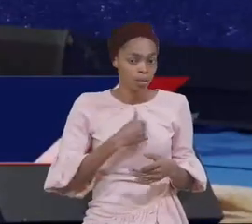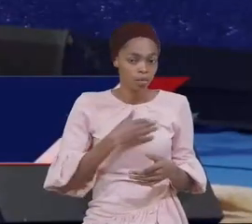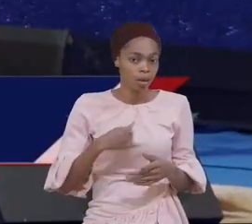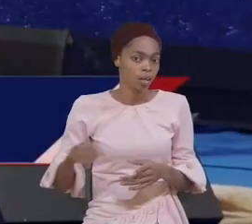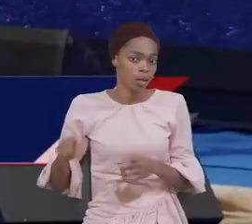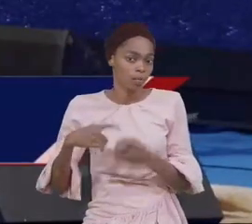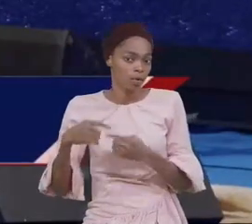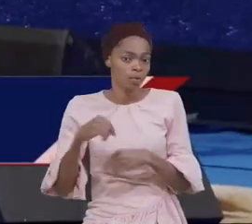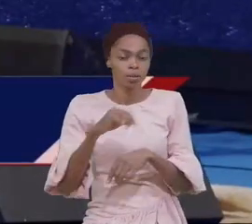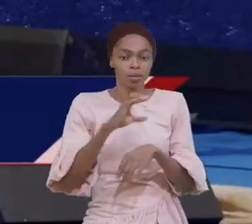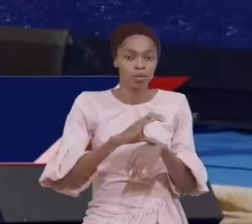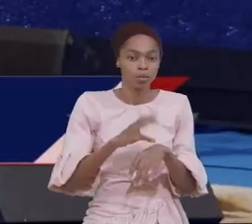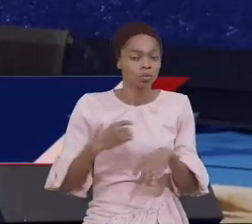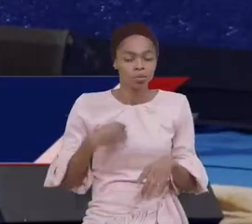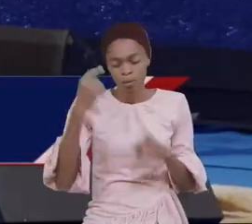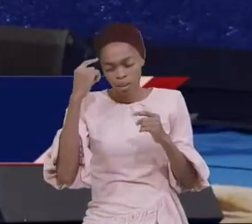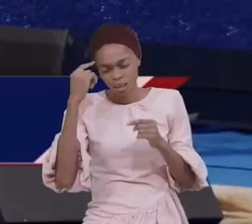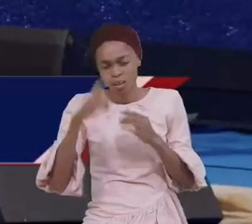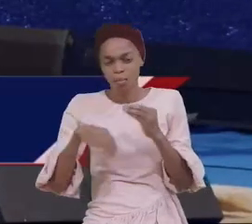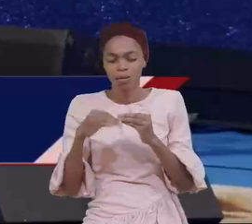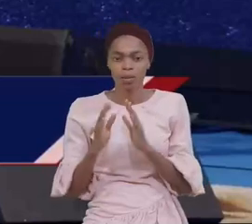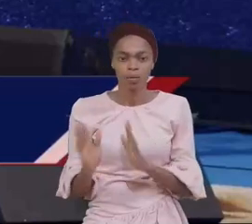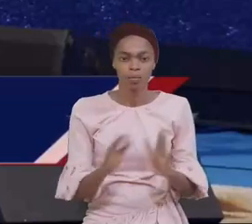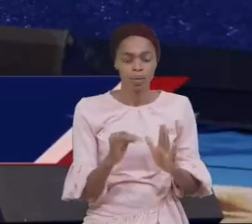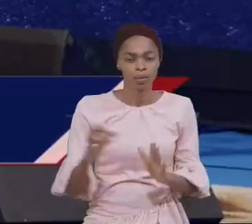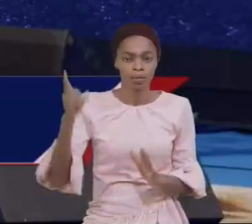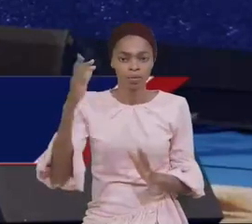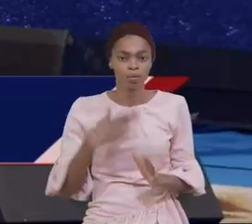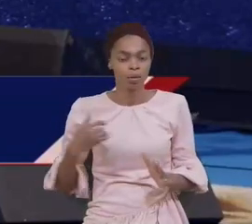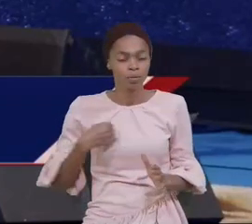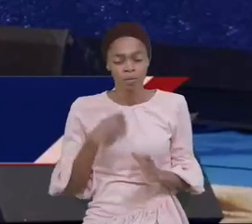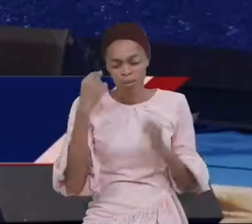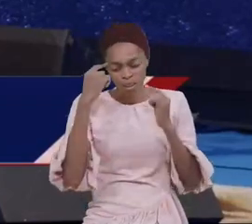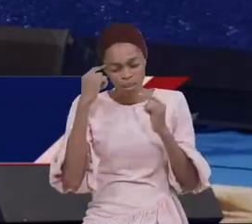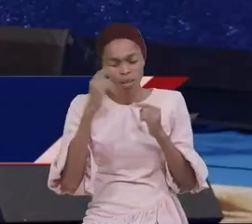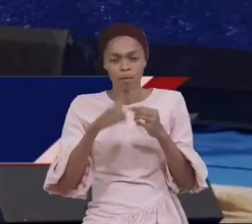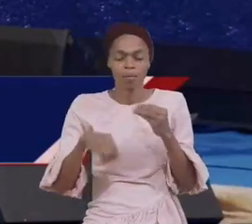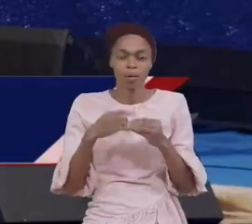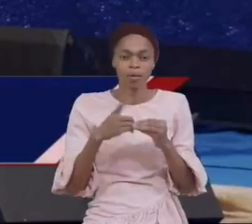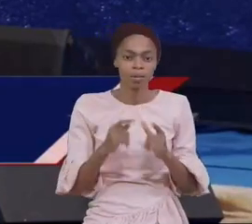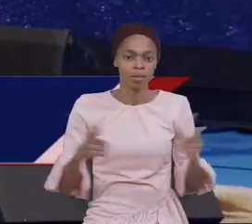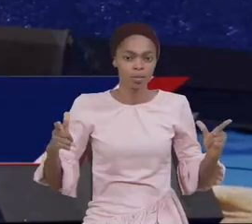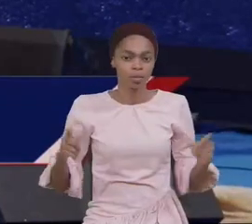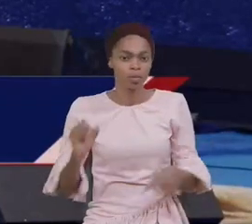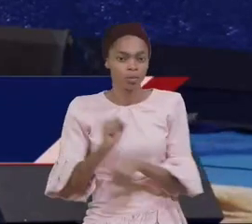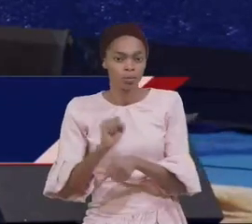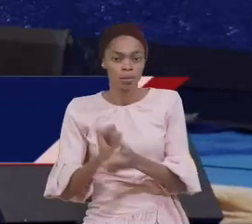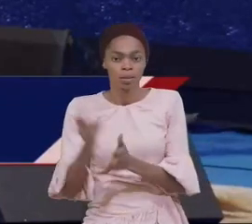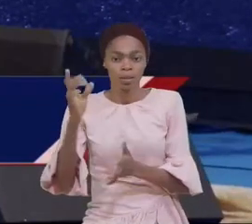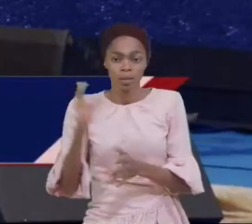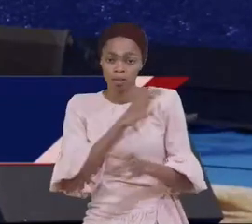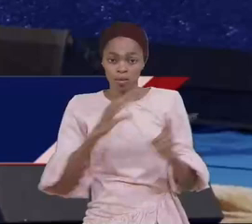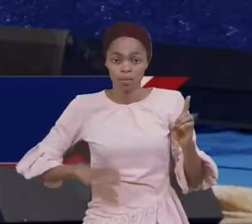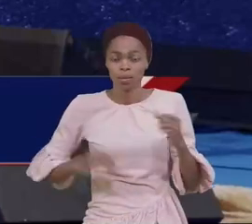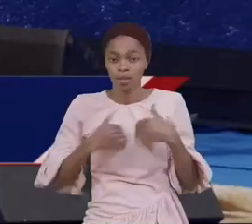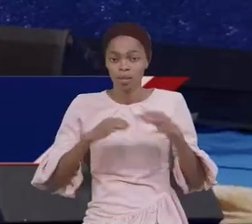au projet de Dieu, comme on pense à la grande commission que Christ a donnée à l'Église. Oui, nous